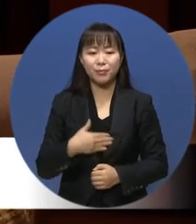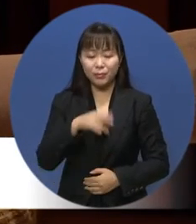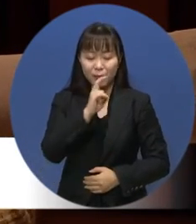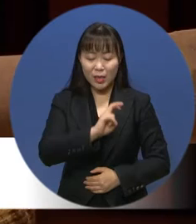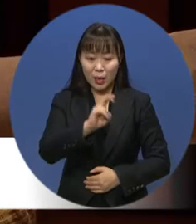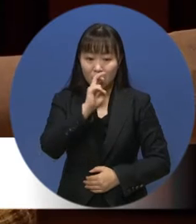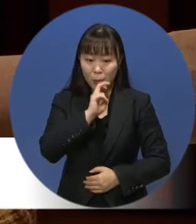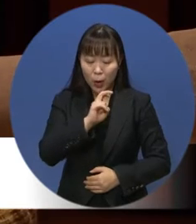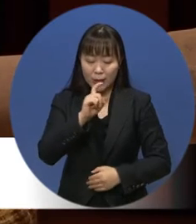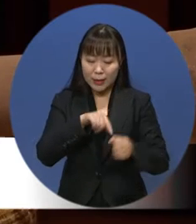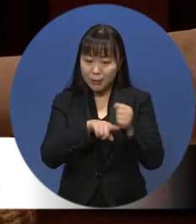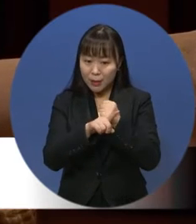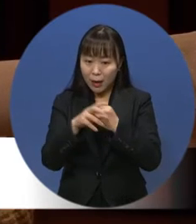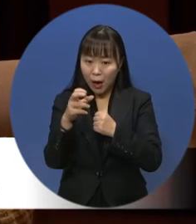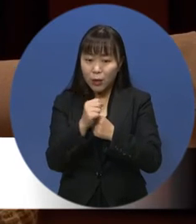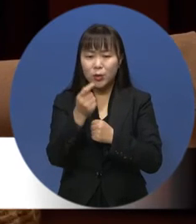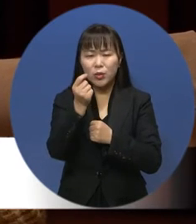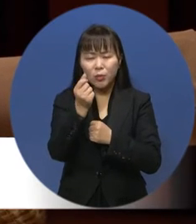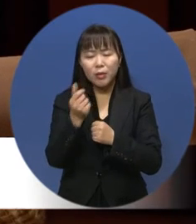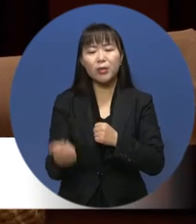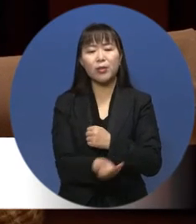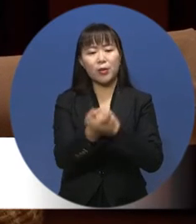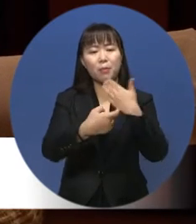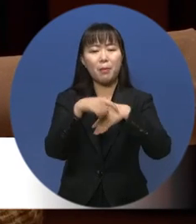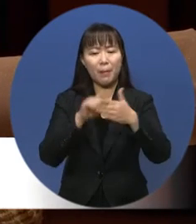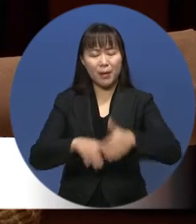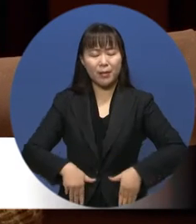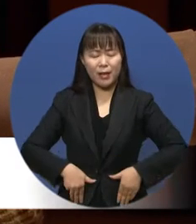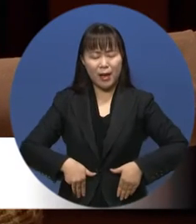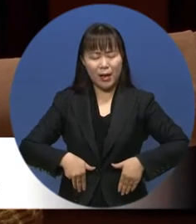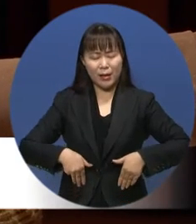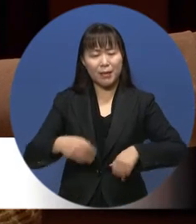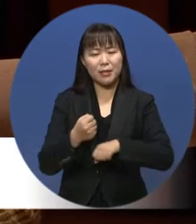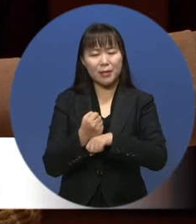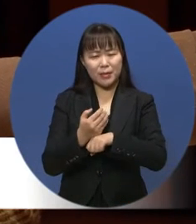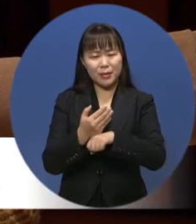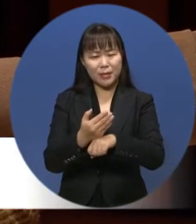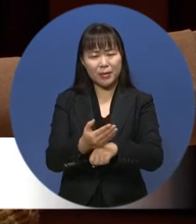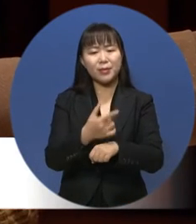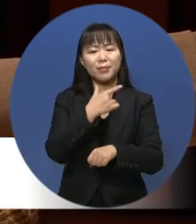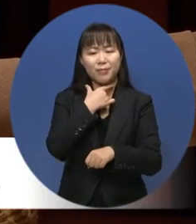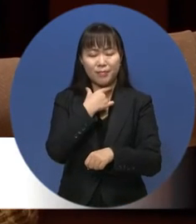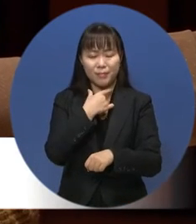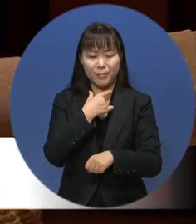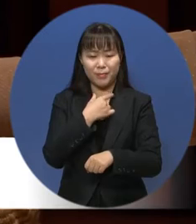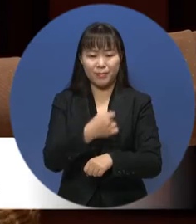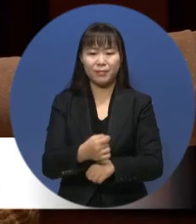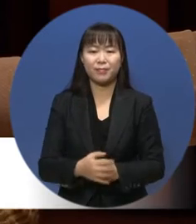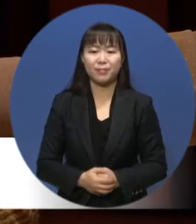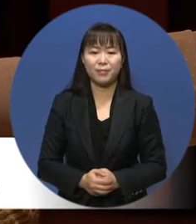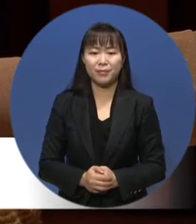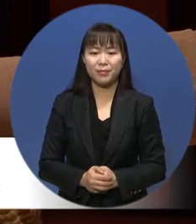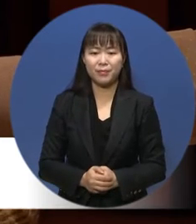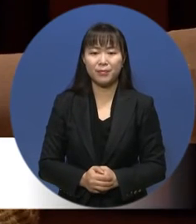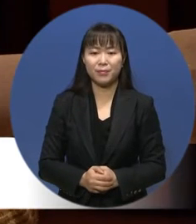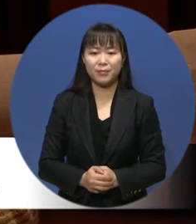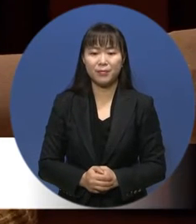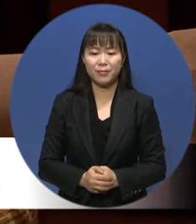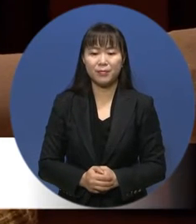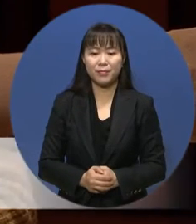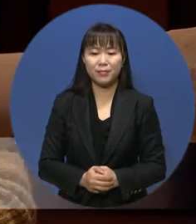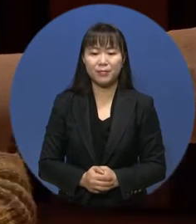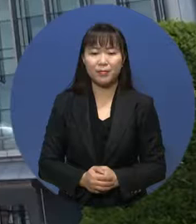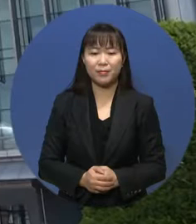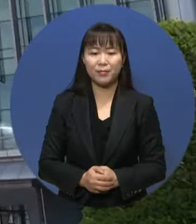노래와 메시지를 통해서 여러분들 조금이나마 여러분들 마음에 따뜻한 어떤 그런 온기가 전해졌으면 하는 그런 바람